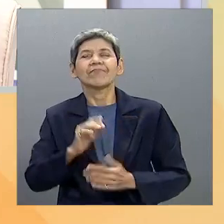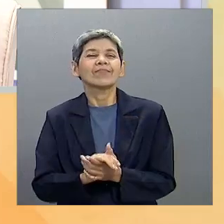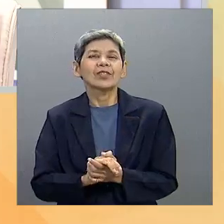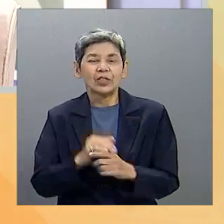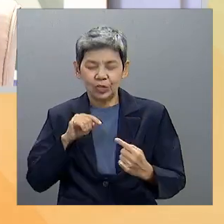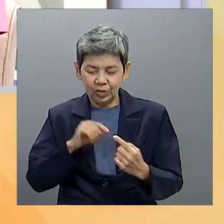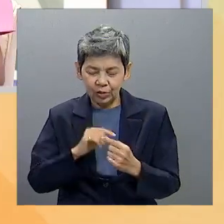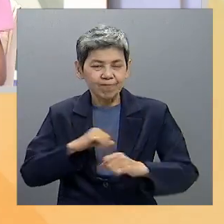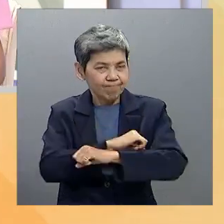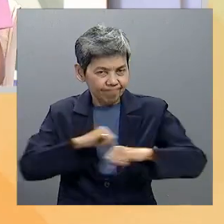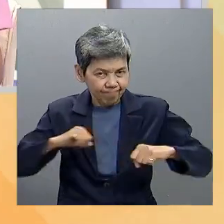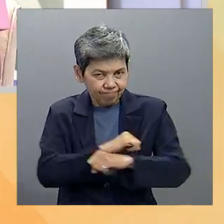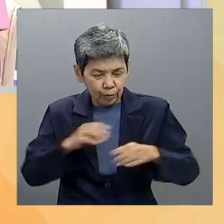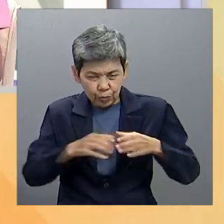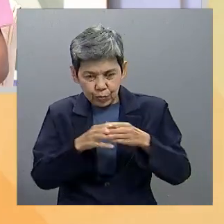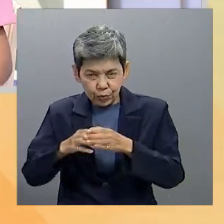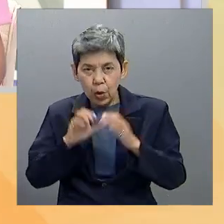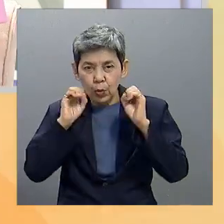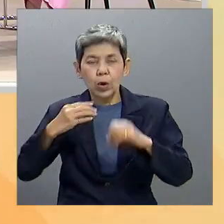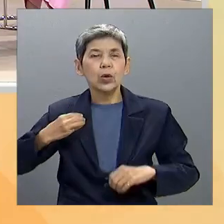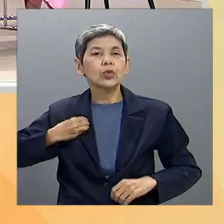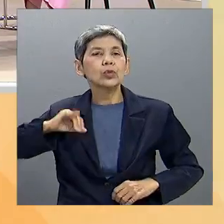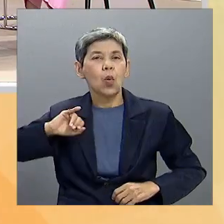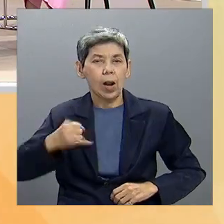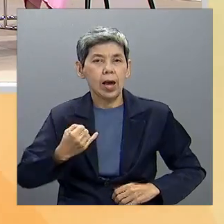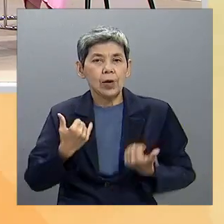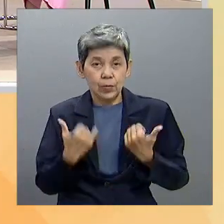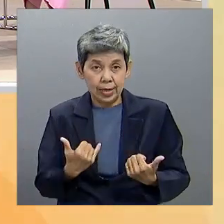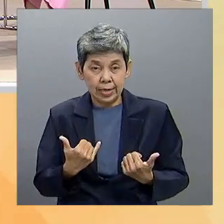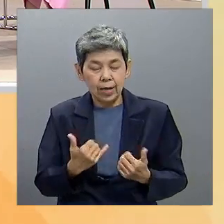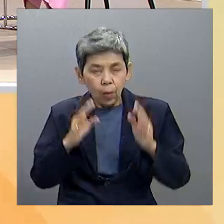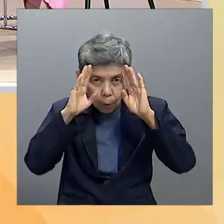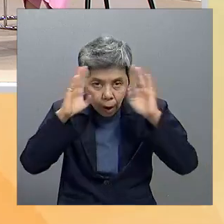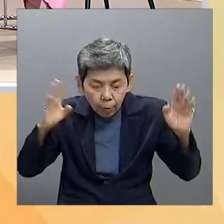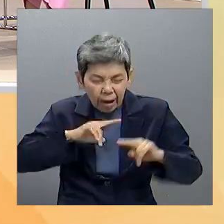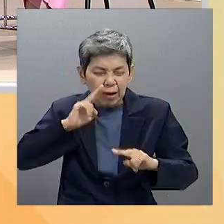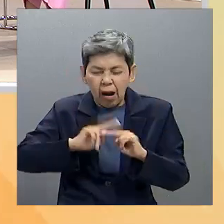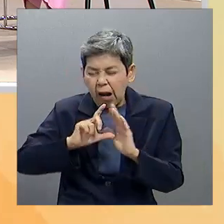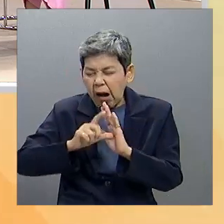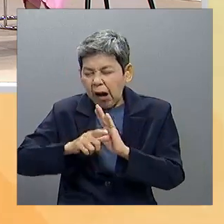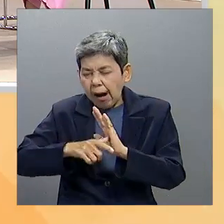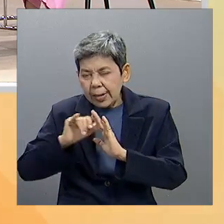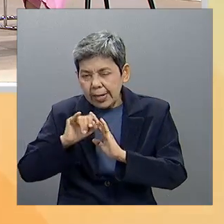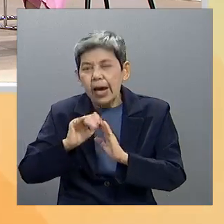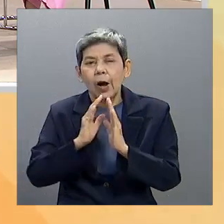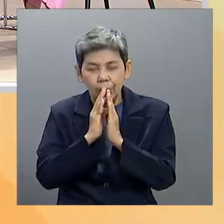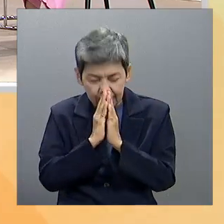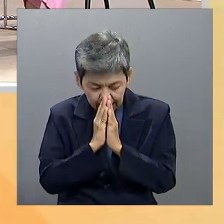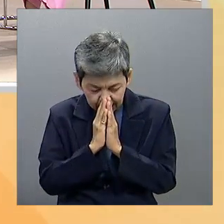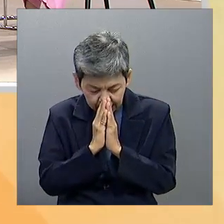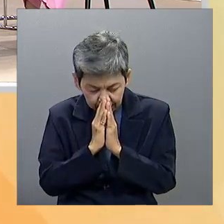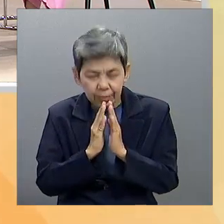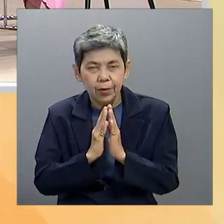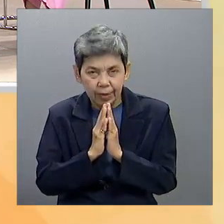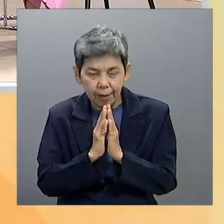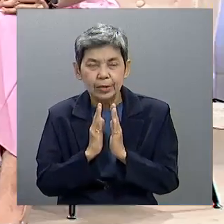าคณะครุศาสตร์จุฬาลงกรณ์มหาวิทยาลัยวันนี้สำหรับนะความรู้เรื่อง sitting disease นะคะขอบพระคุณค่ะอาจารย์ ขอบคุณครับอาจารย์ครับ ขอบคุณครับ สวัสดีค่ะ